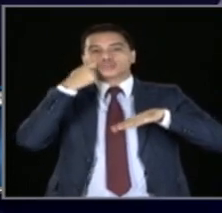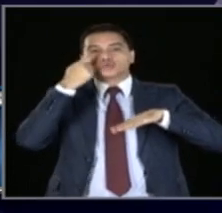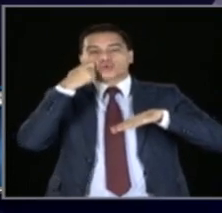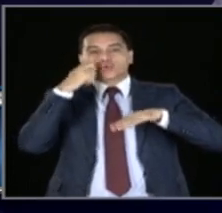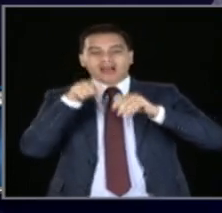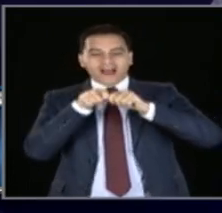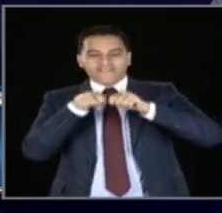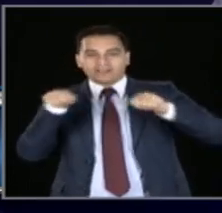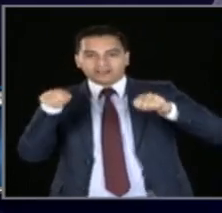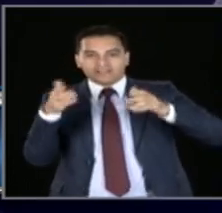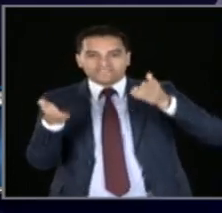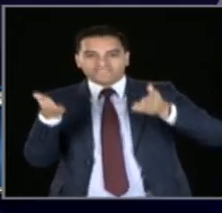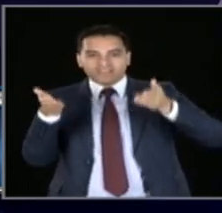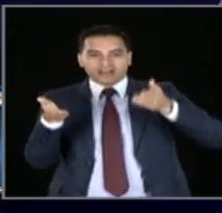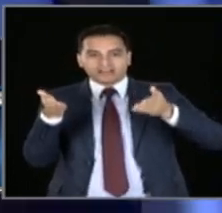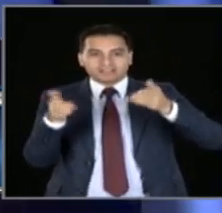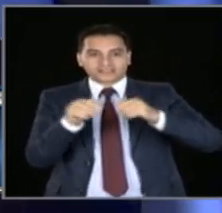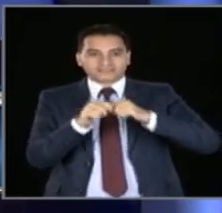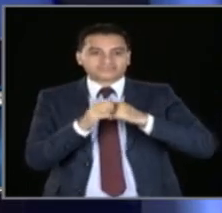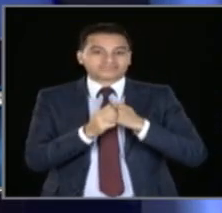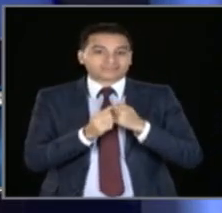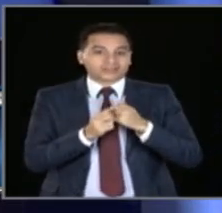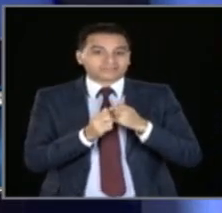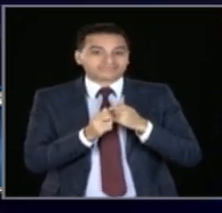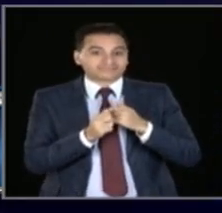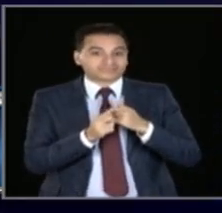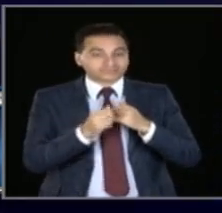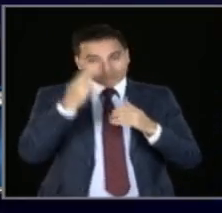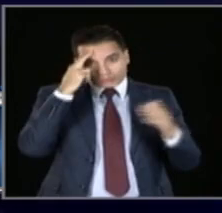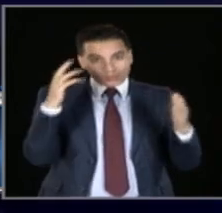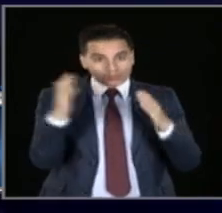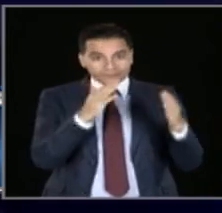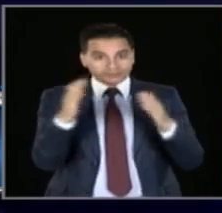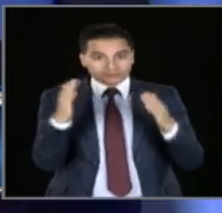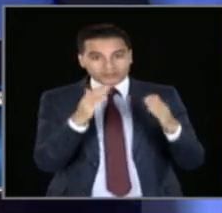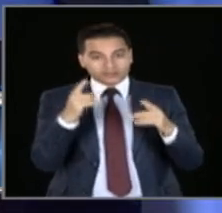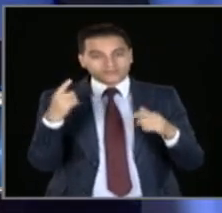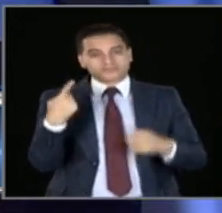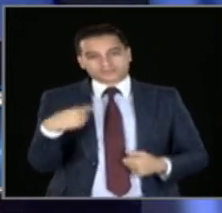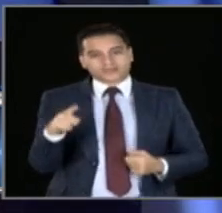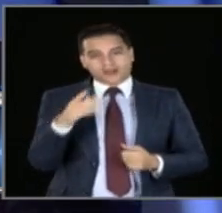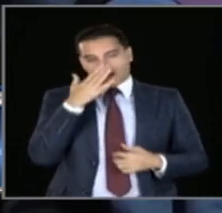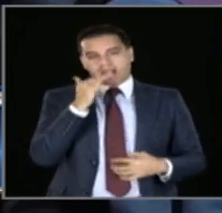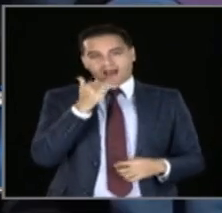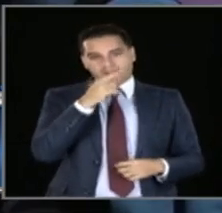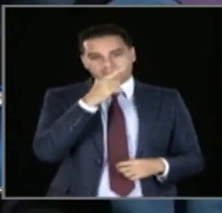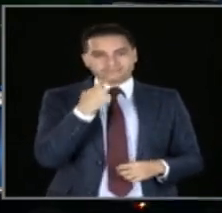2018 محمد عادل اجابتك السعوديه السعوديه الهدف التاني